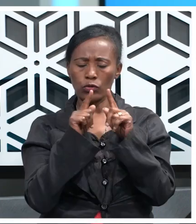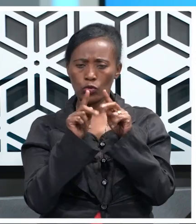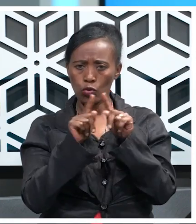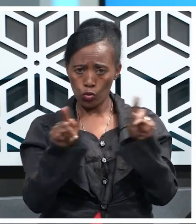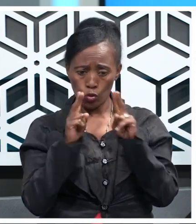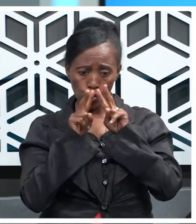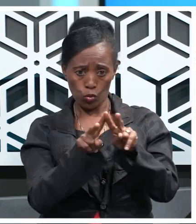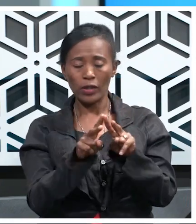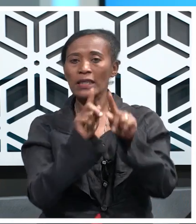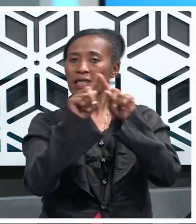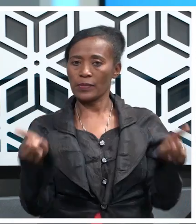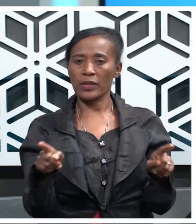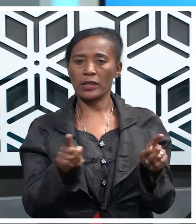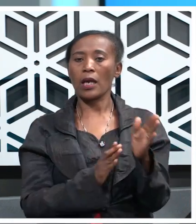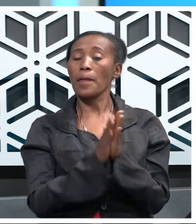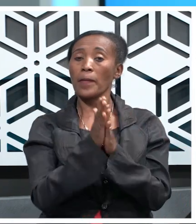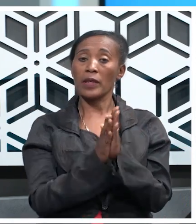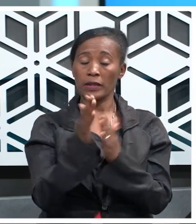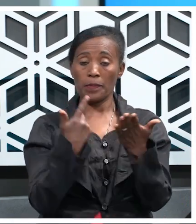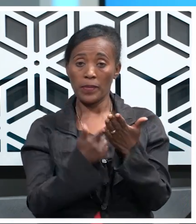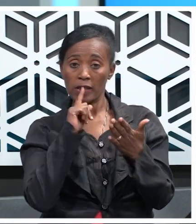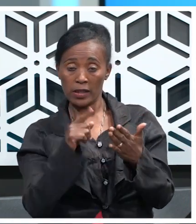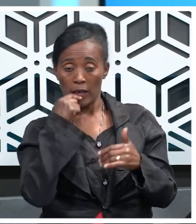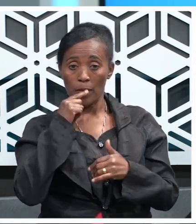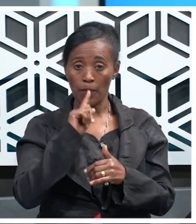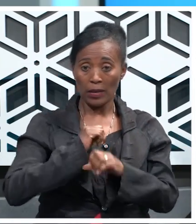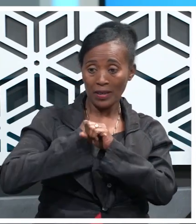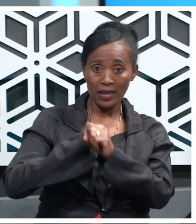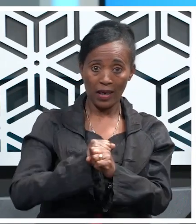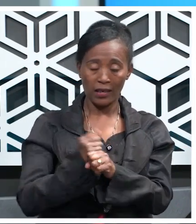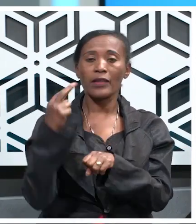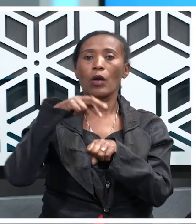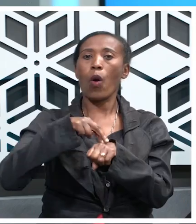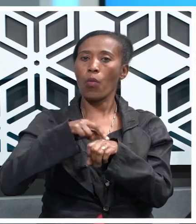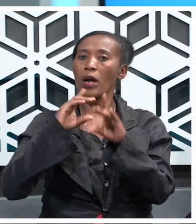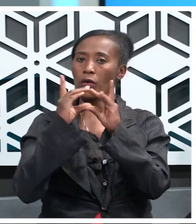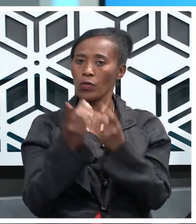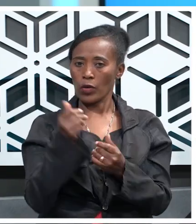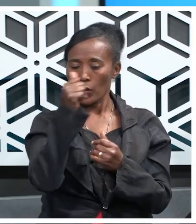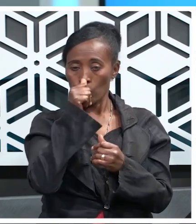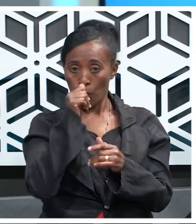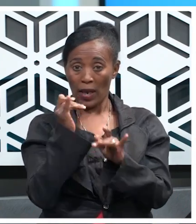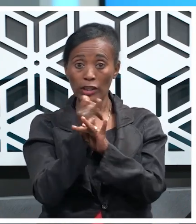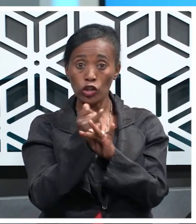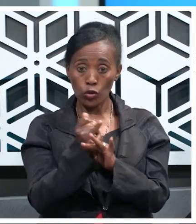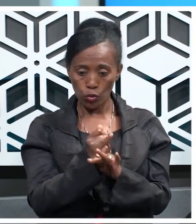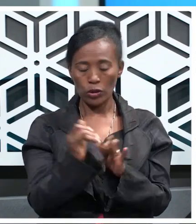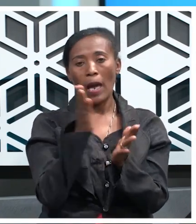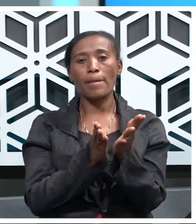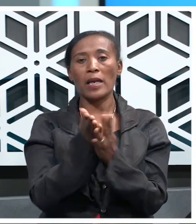ልዩ ትኩረት በማስፈለጉ ስፔሻል ኒድ ፖፕሌሽን ወይም ፕሮቴክሽን ሴክሽን የሚባለው ክፍል ተቋቁሟል እንደ ኢትዮጵያ ህብረተሰብ ጤና